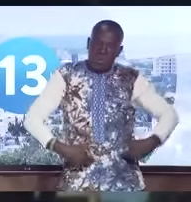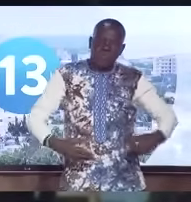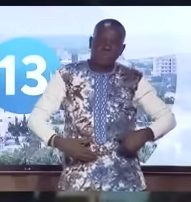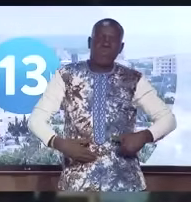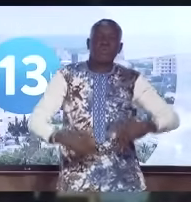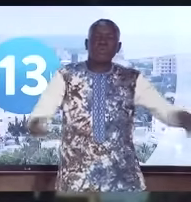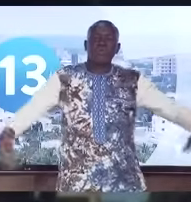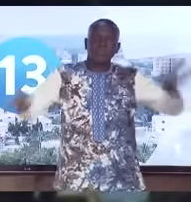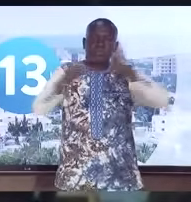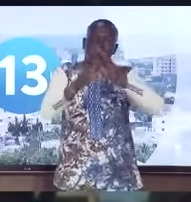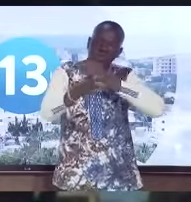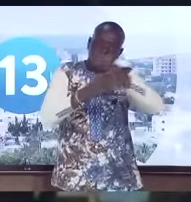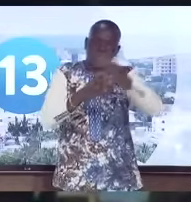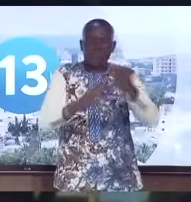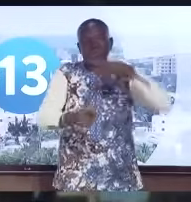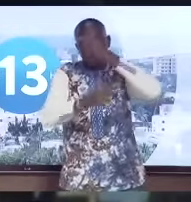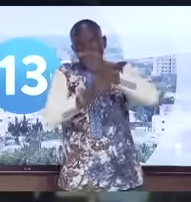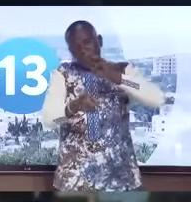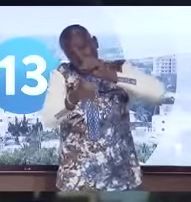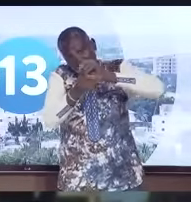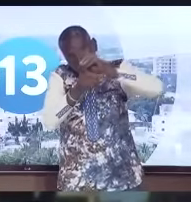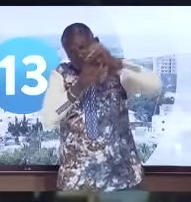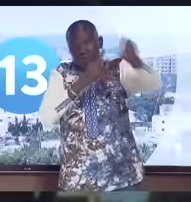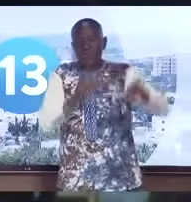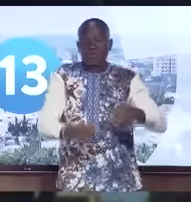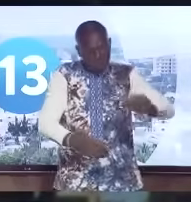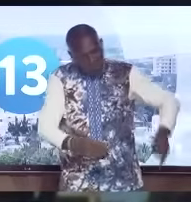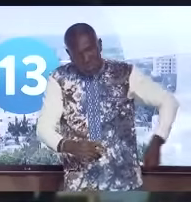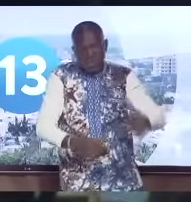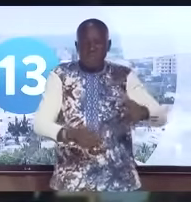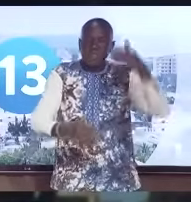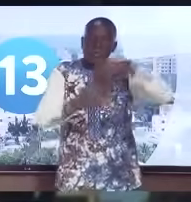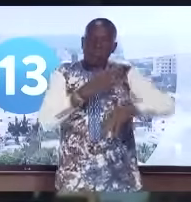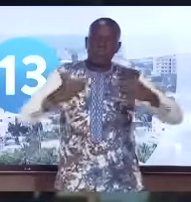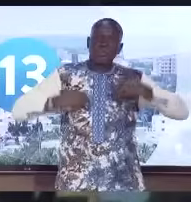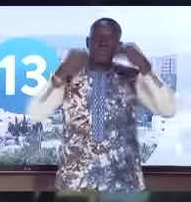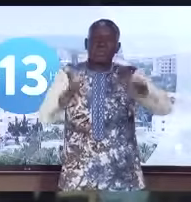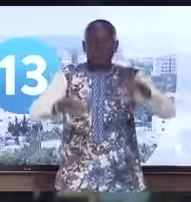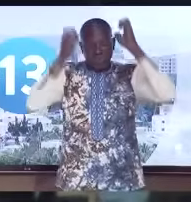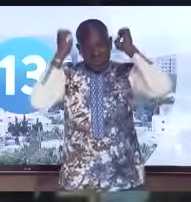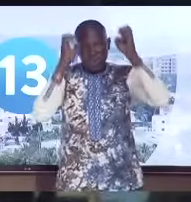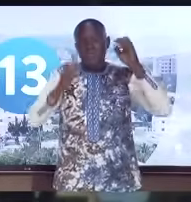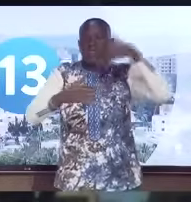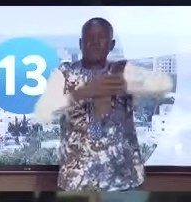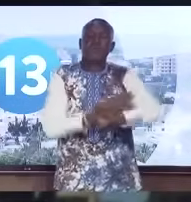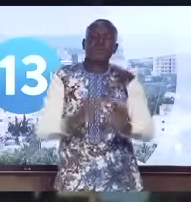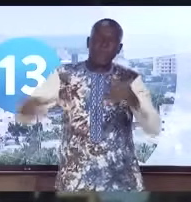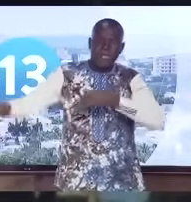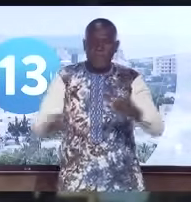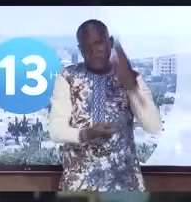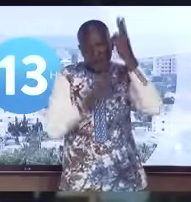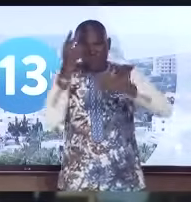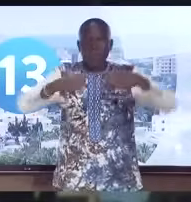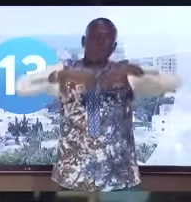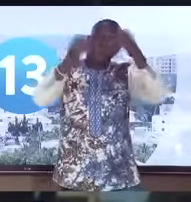jour. Formation dans les métiers des domaines de la maraîchiculture, de la santé, de l'éducation et dans le cadre d'une visite, une